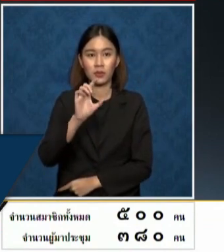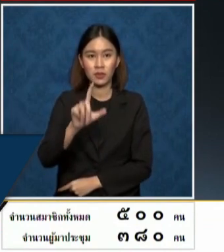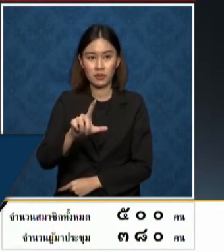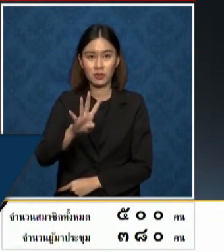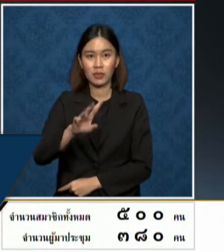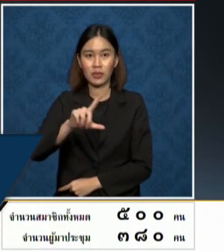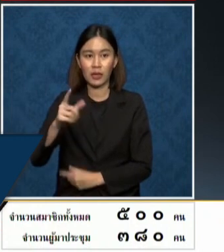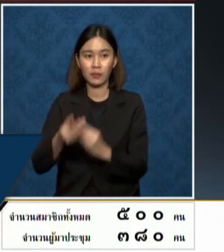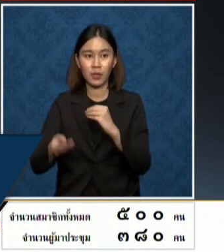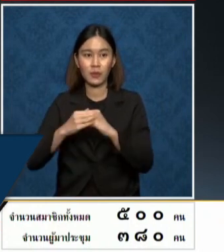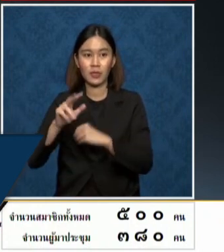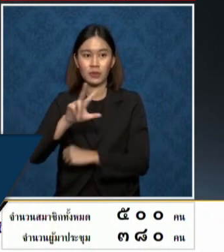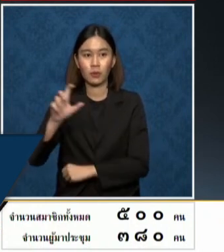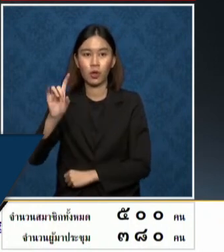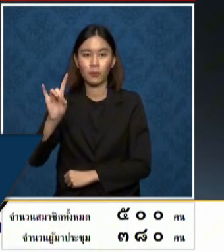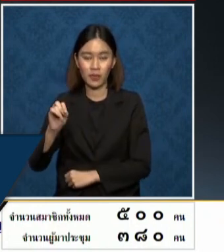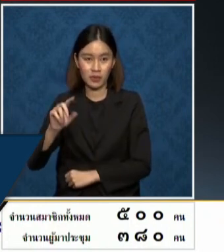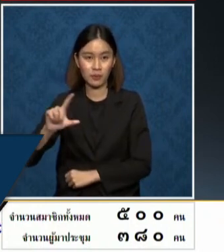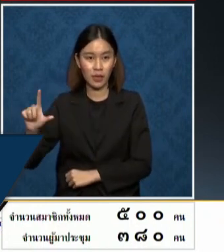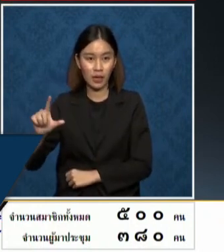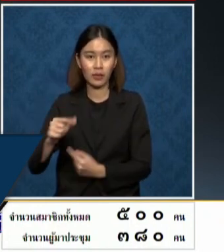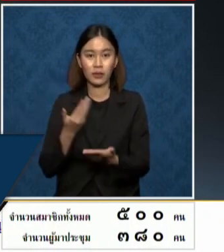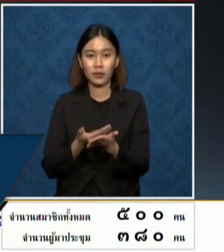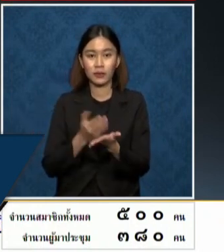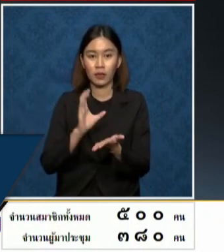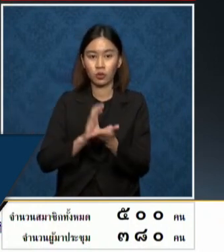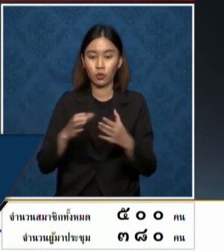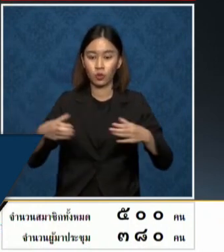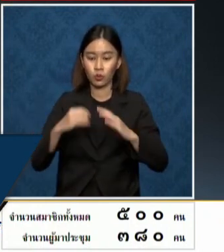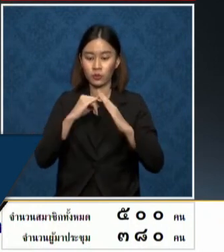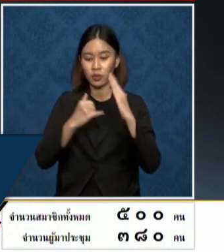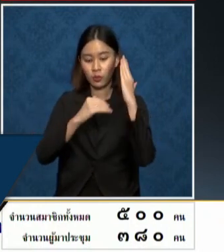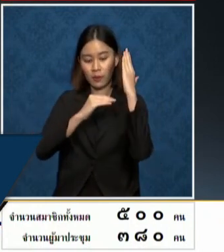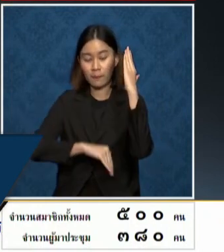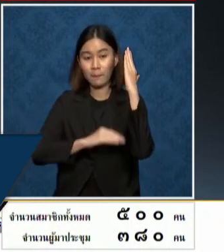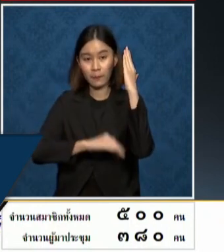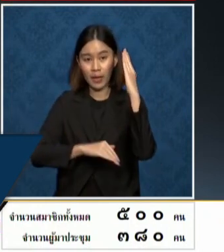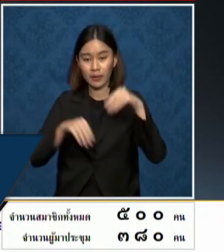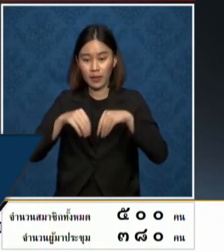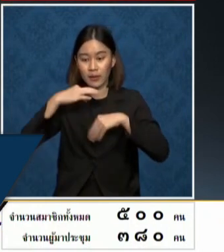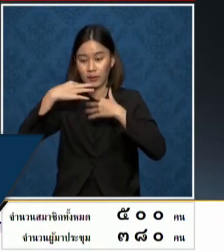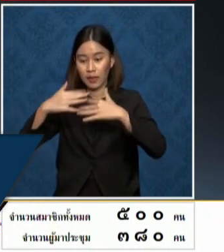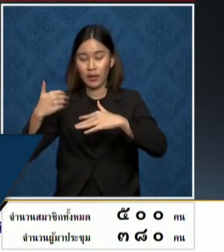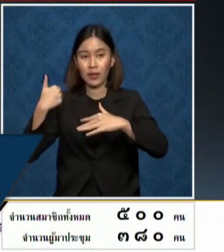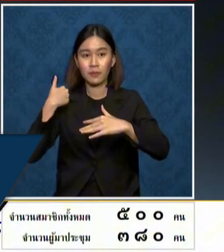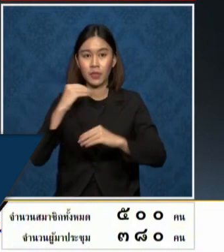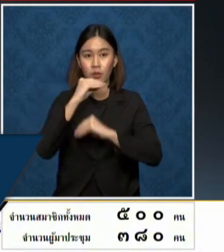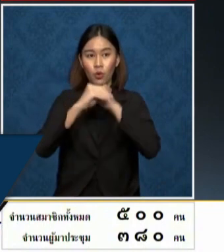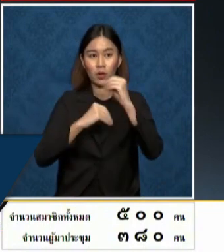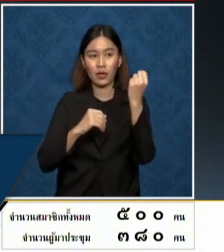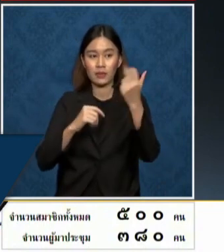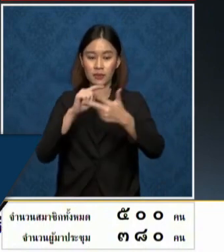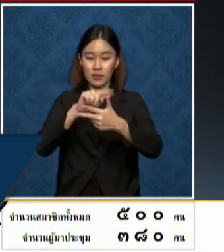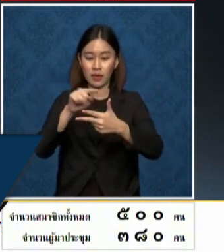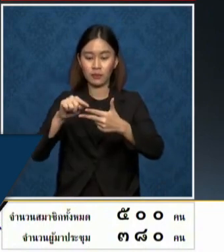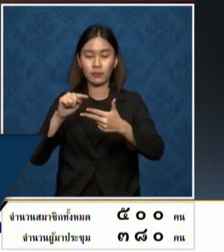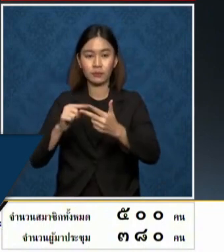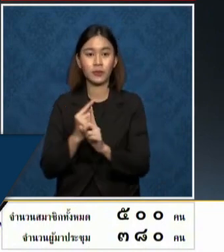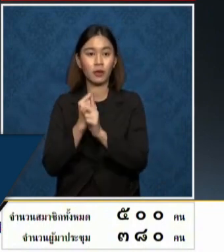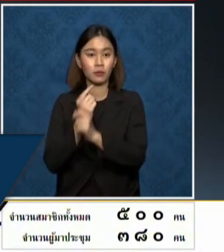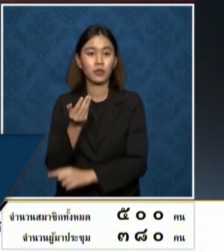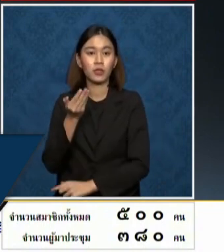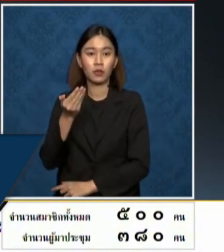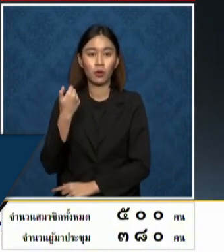บาทเป็น 380ล้านบาทโดยงบประมาณของกลุ่มจังหวัดภาคใต้ฝั่งอ่าวไทยประกอบด้วย 3โครงการเหมือนเดิมตามที่ขอกันมา